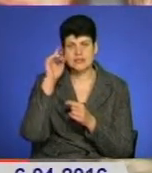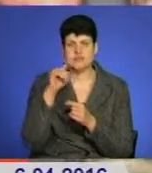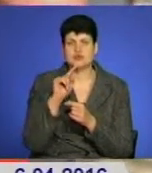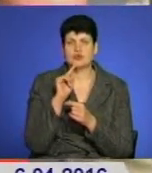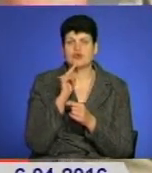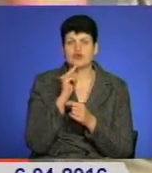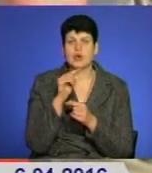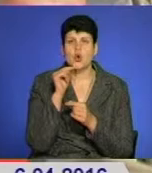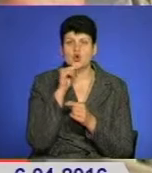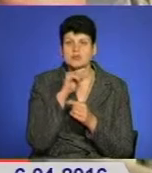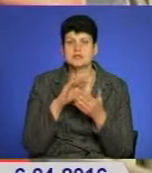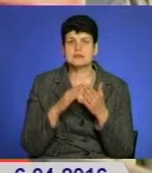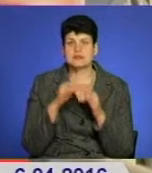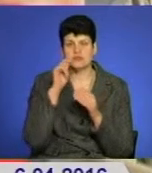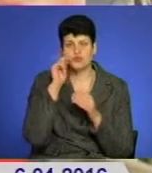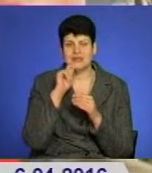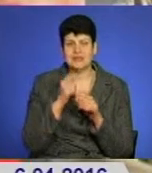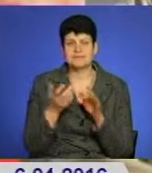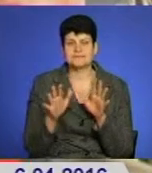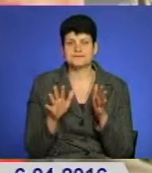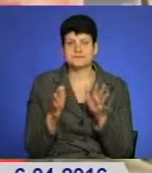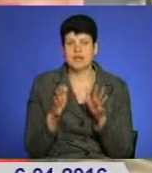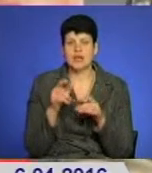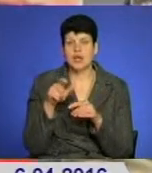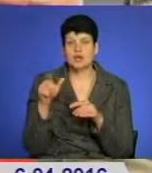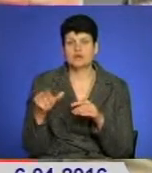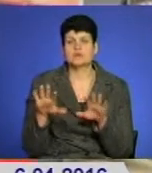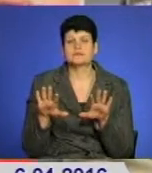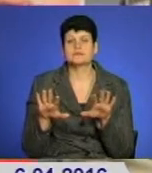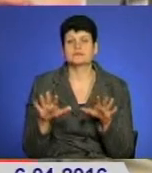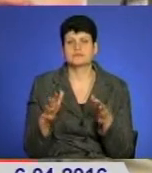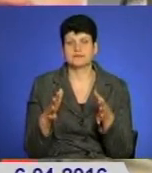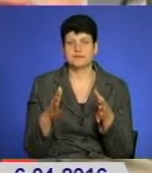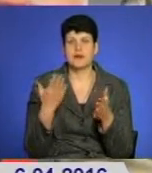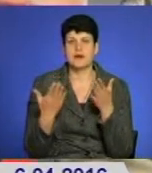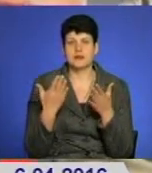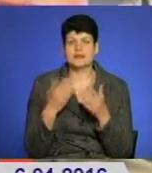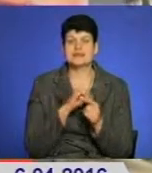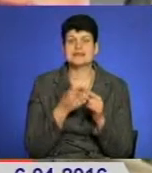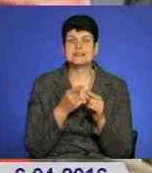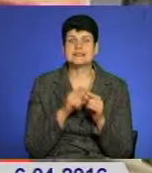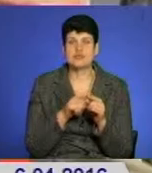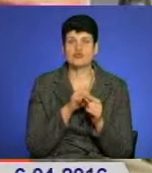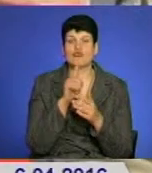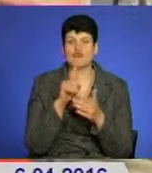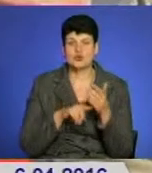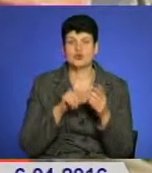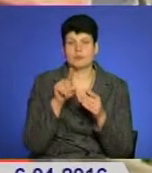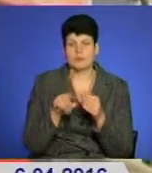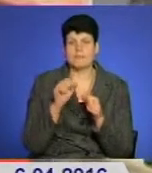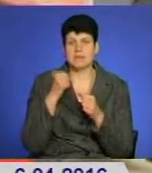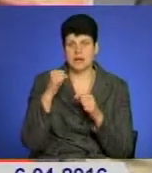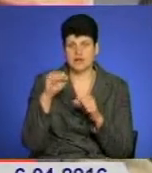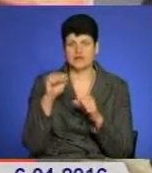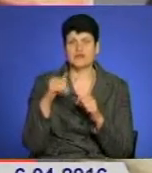економічне становище в країні не дуже. І люди вже виснажилися, але з цією вірою, що ми переможемо, вони йдуть на